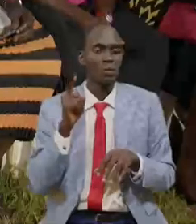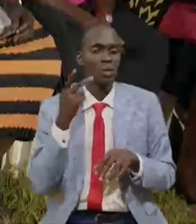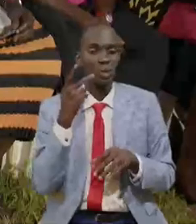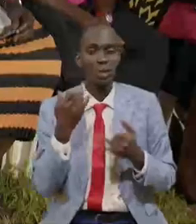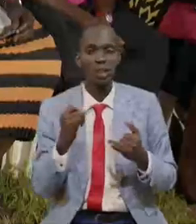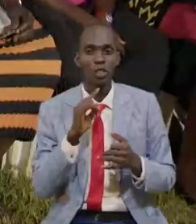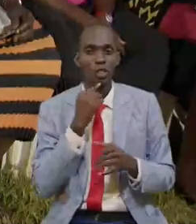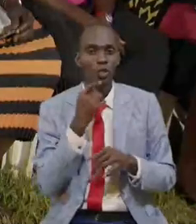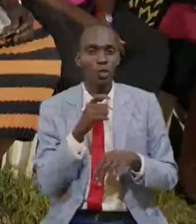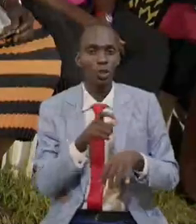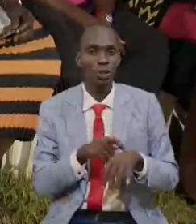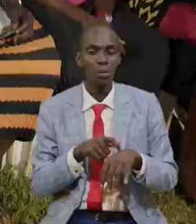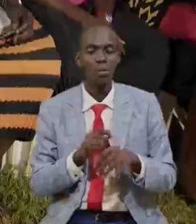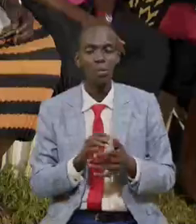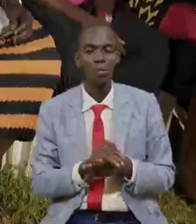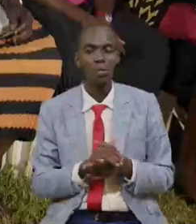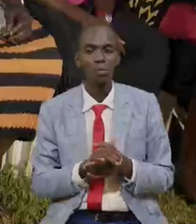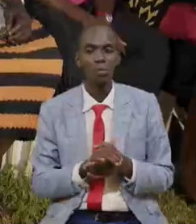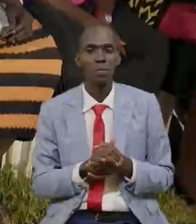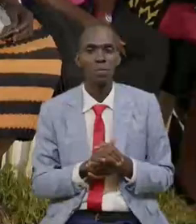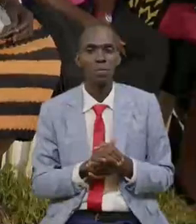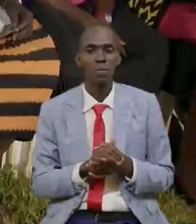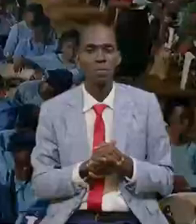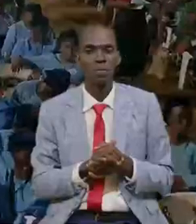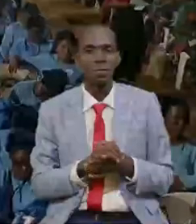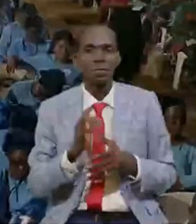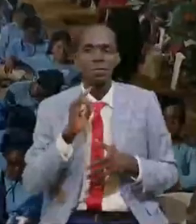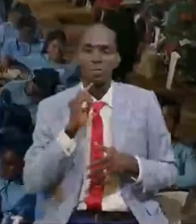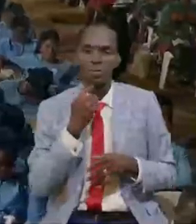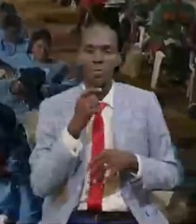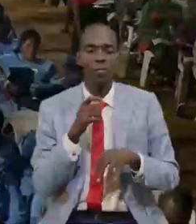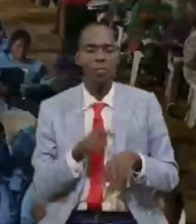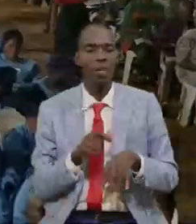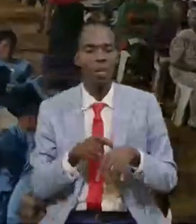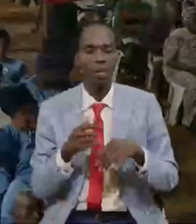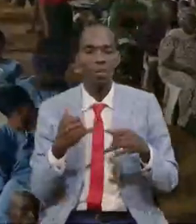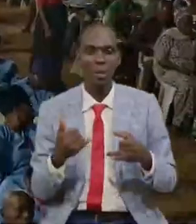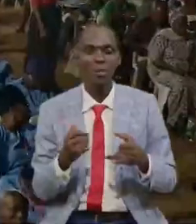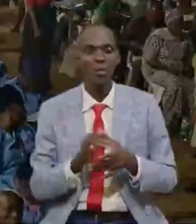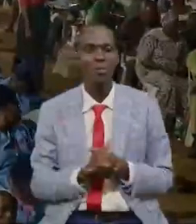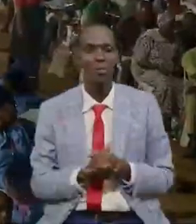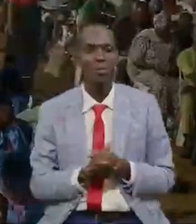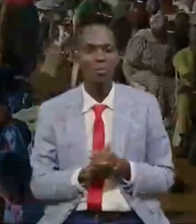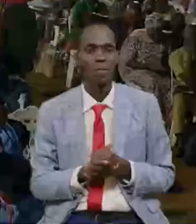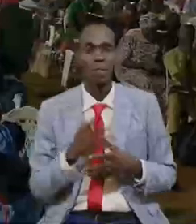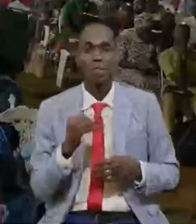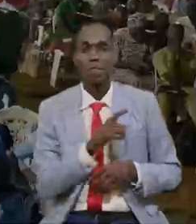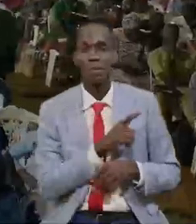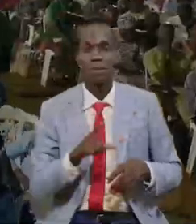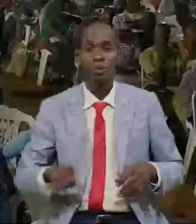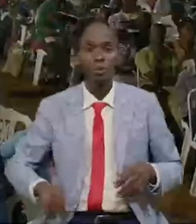Les têtes baissées, les yeux fermés. Les têtes baissées, les yeux fermés. Le Seigneur